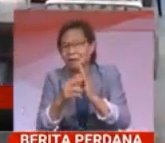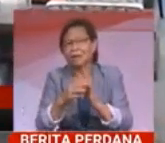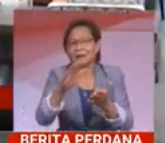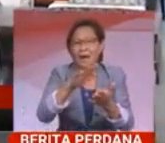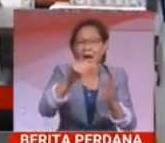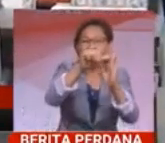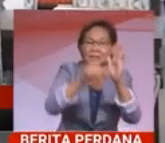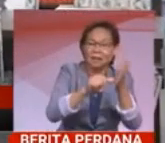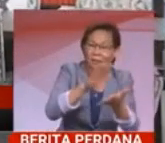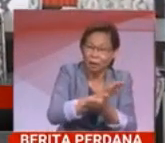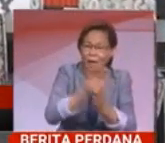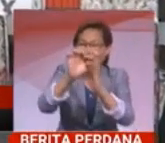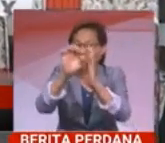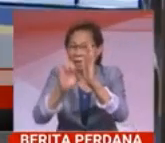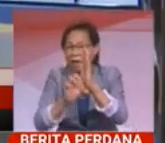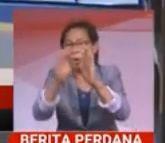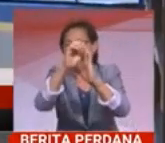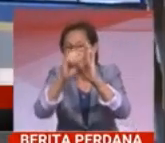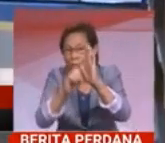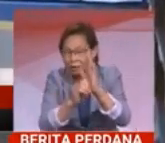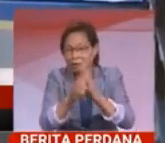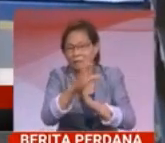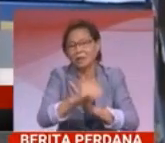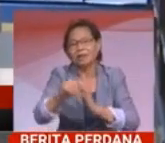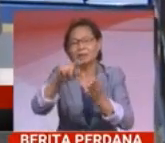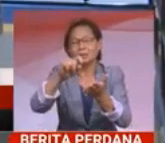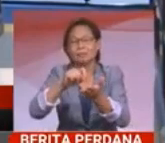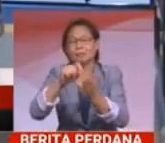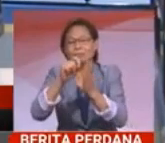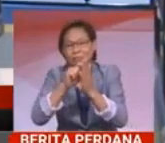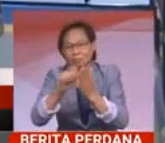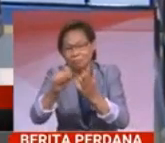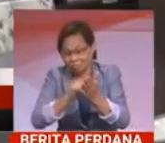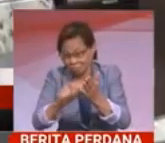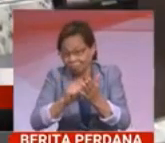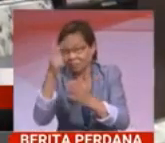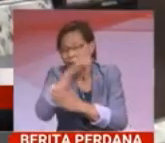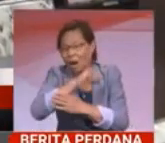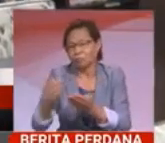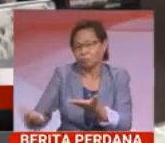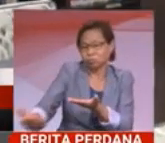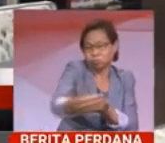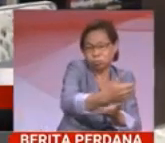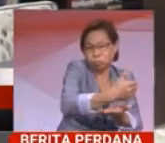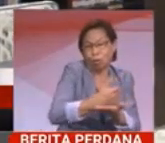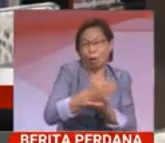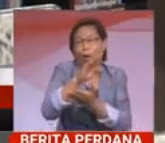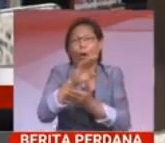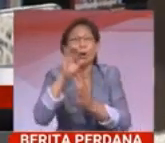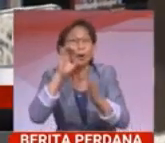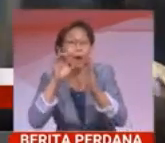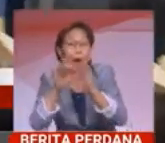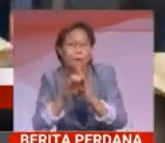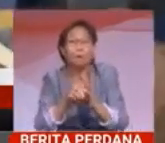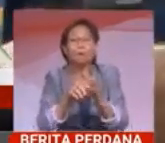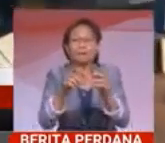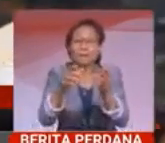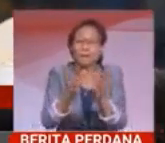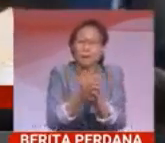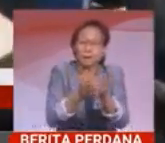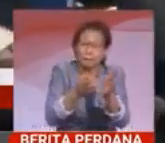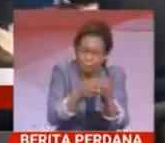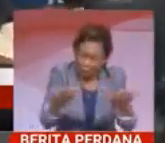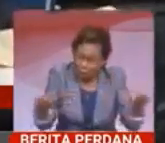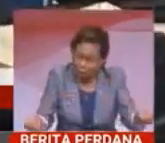status enak men odin ansida wata kerajaan saya itu terdapat juga koleksi monograf koleksi jono dan